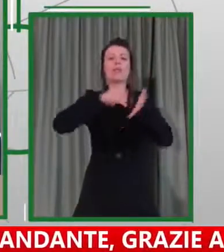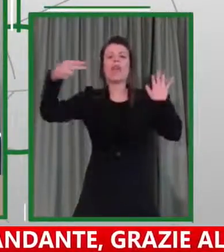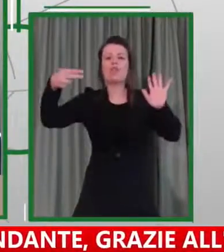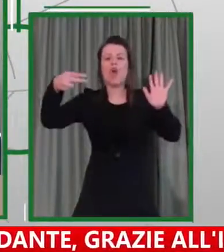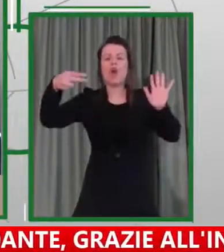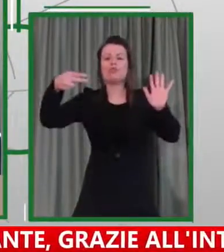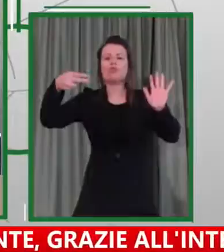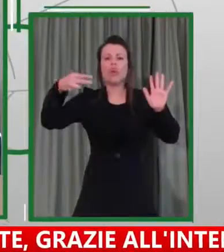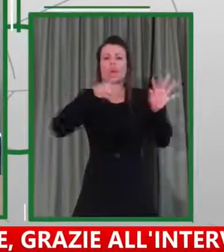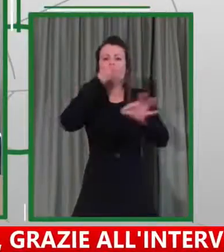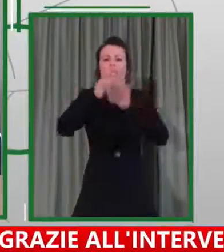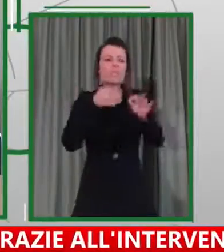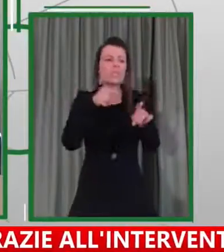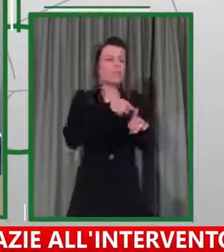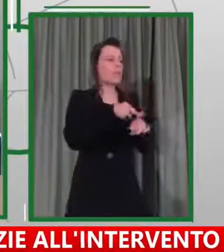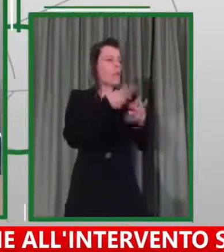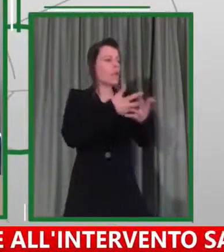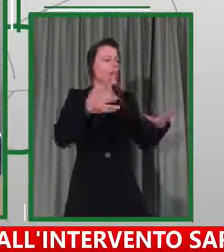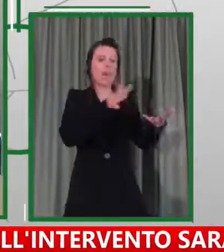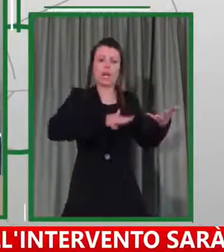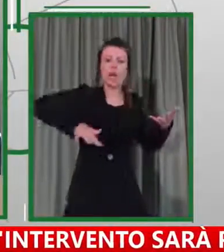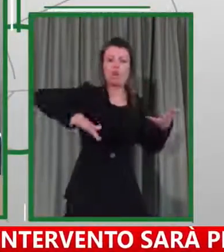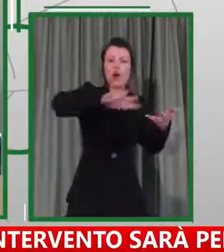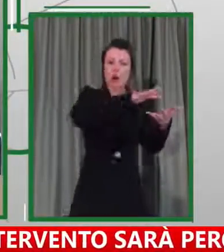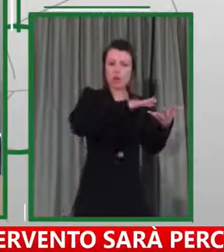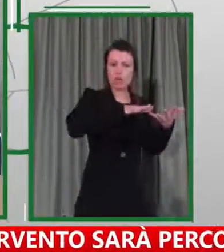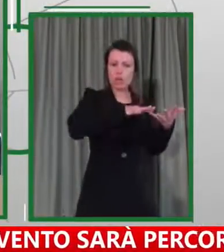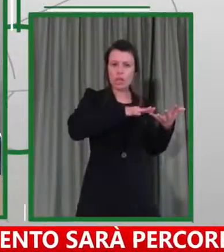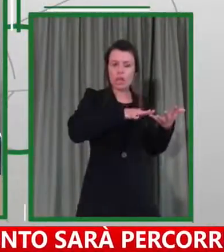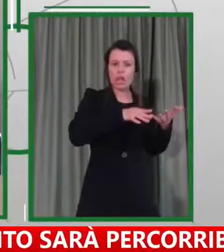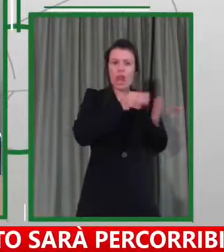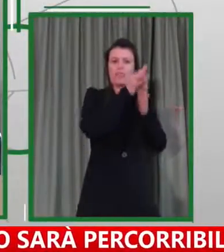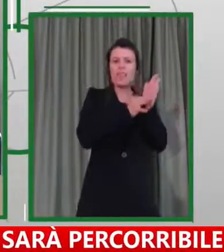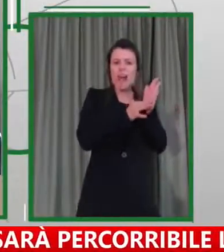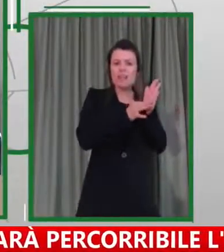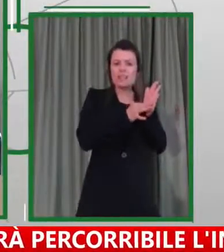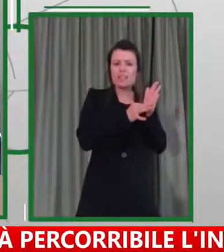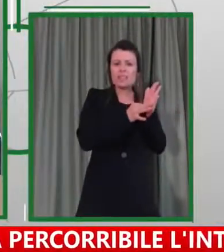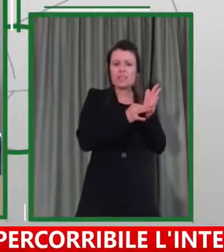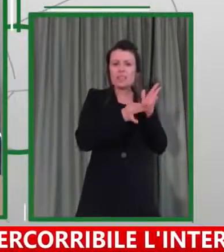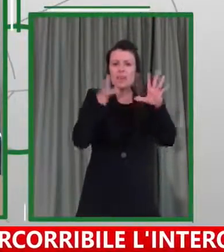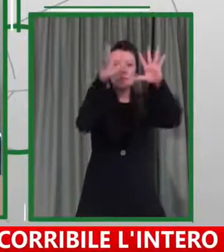dei diversi territori, ed elaborare un sistema che